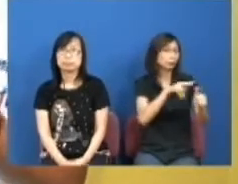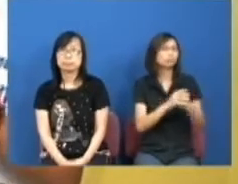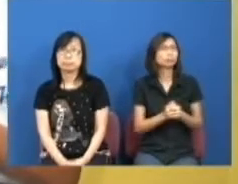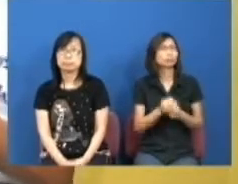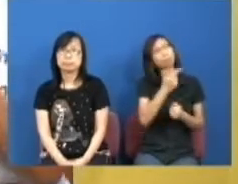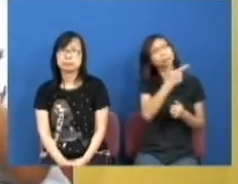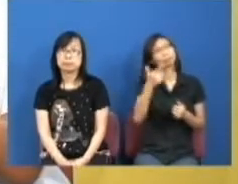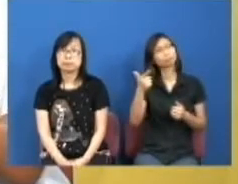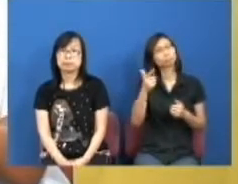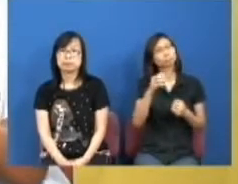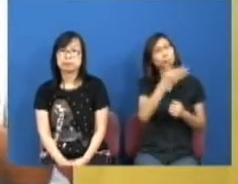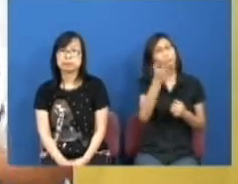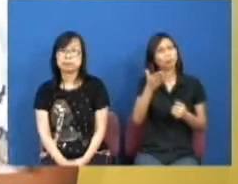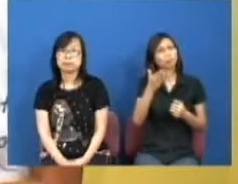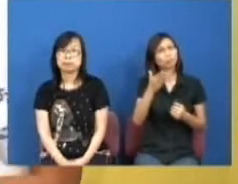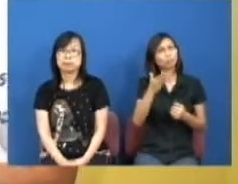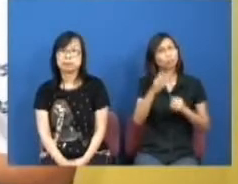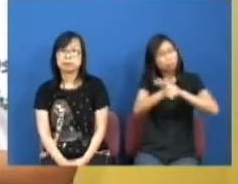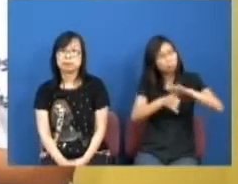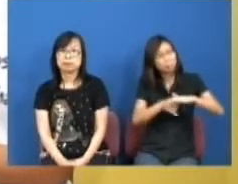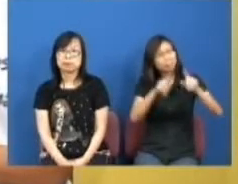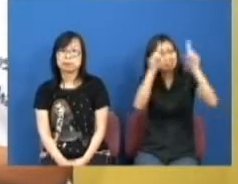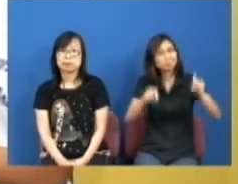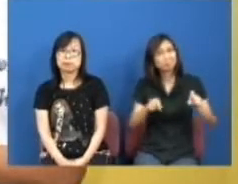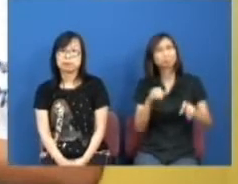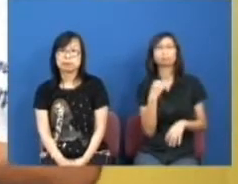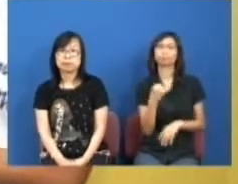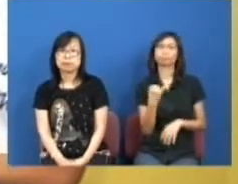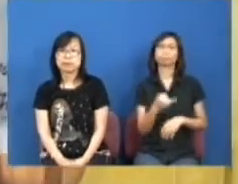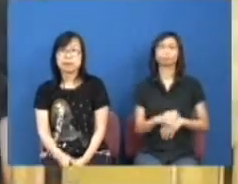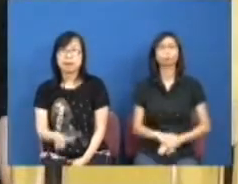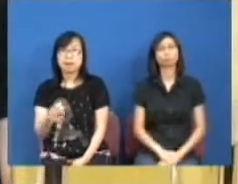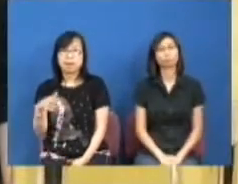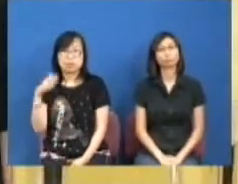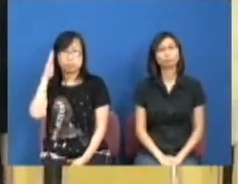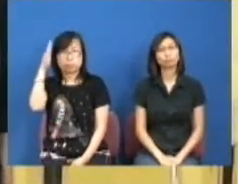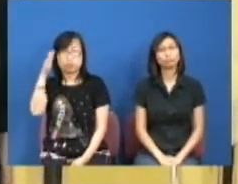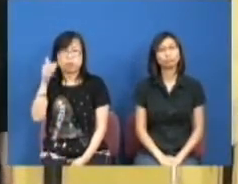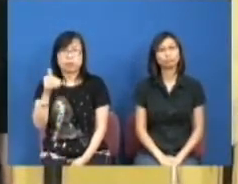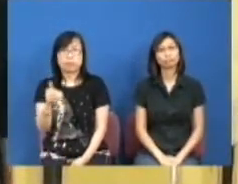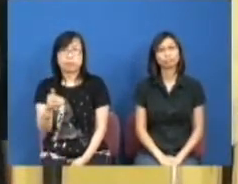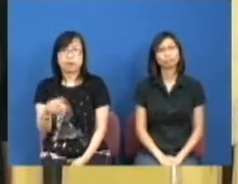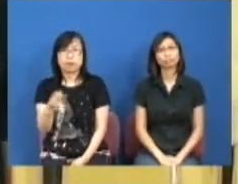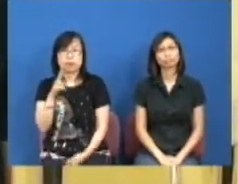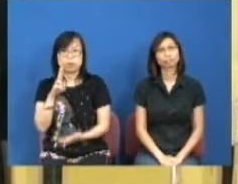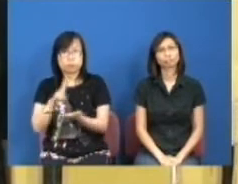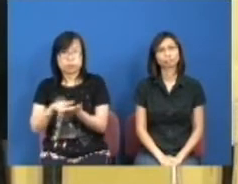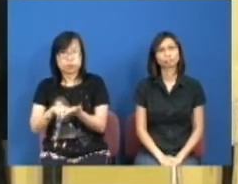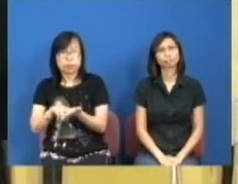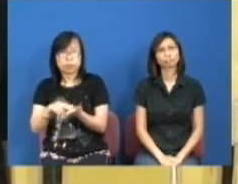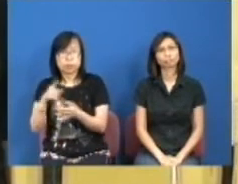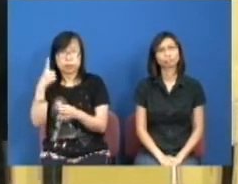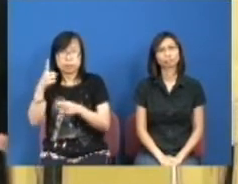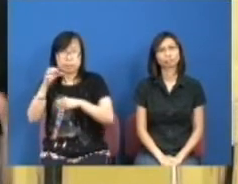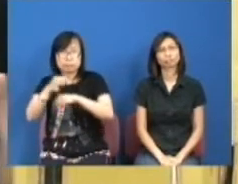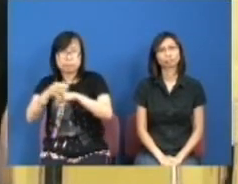全去即係迴避呢一個咁嘅問題咯。 係嚟緊，我哋相信會睇到咧，就係一國兩